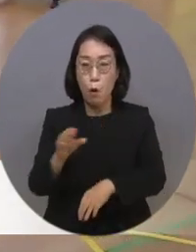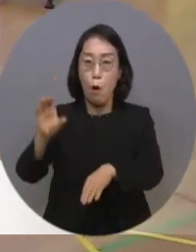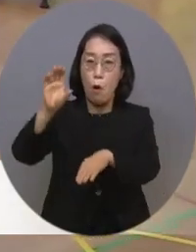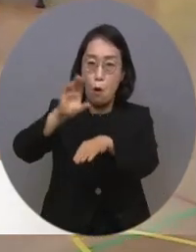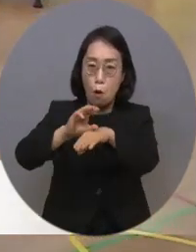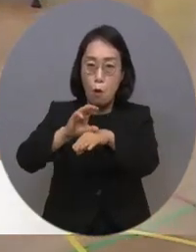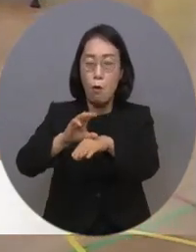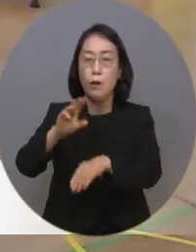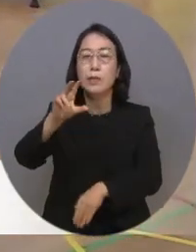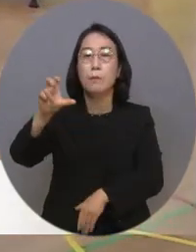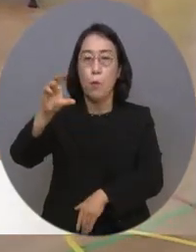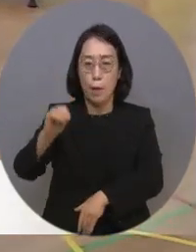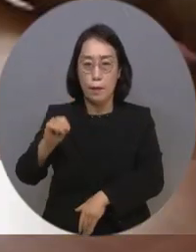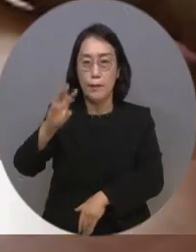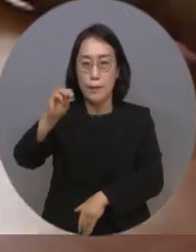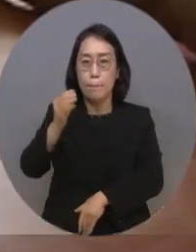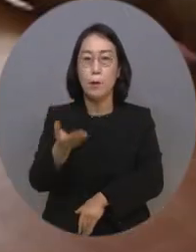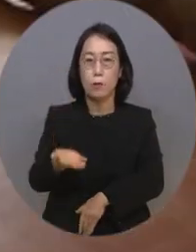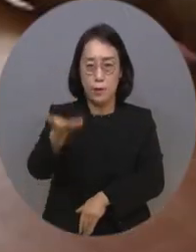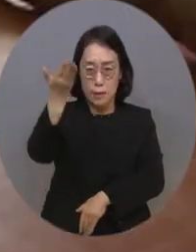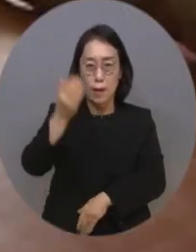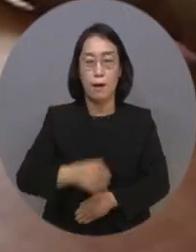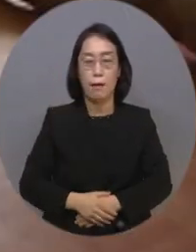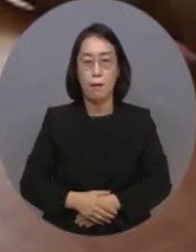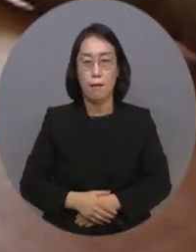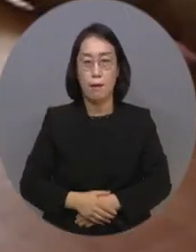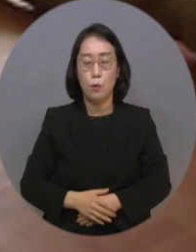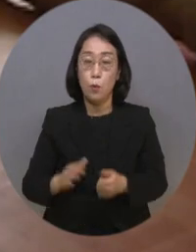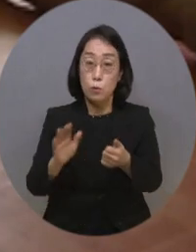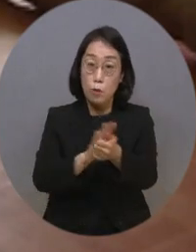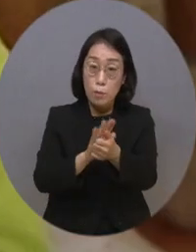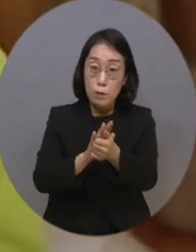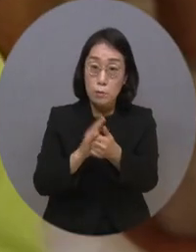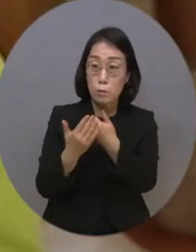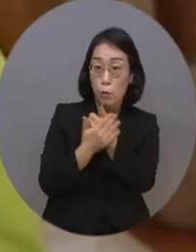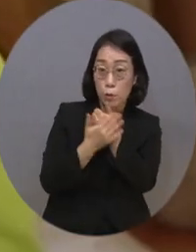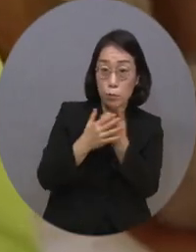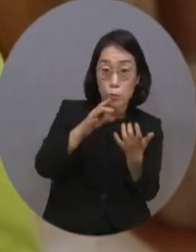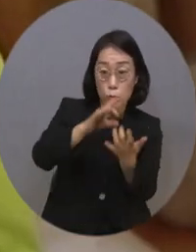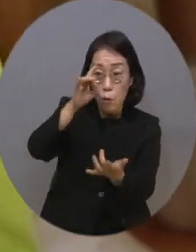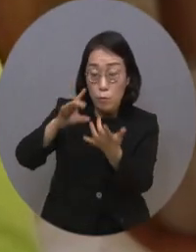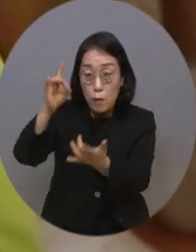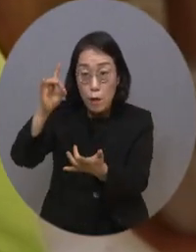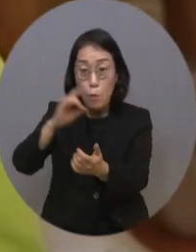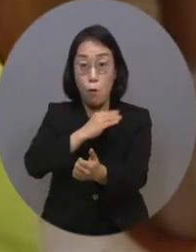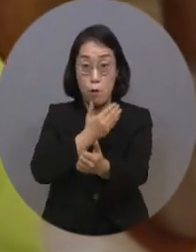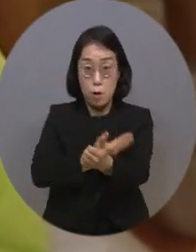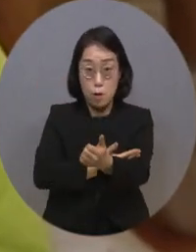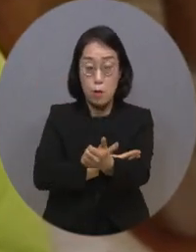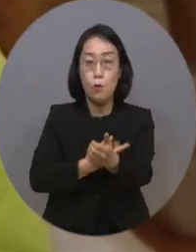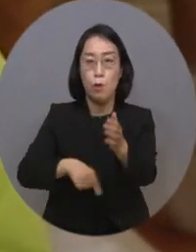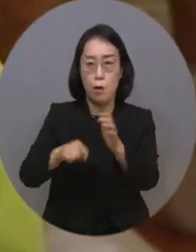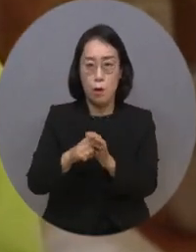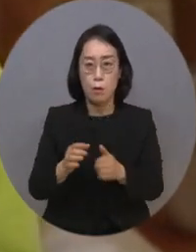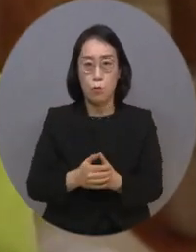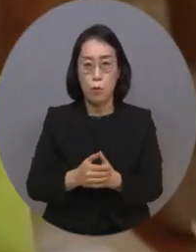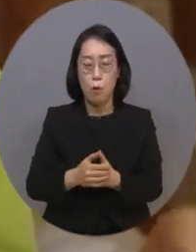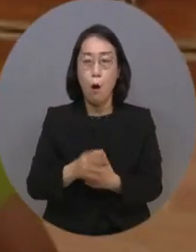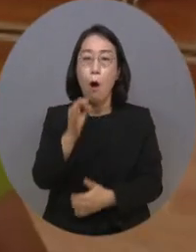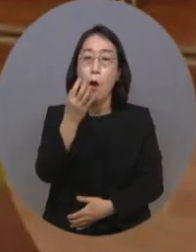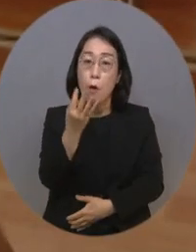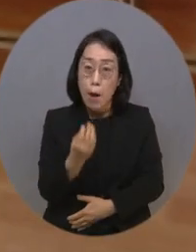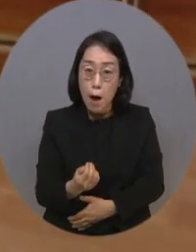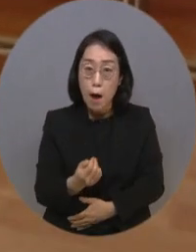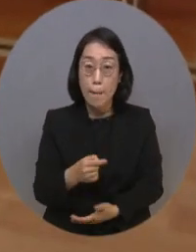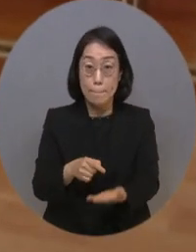3만원 인상했습니다 이와 함께 서비스 이용자의 선택권 강화를 위해 제공기관에서 서비스 단가